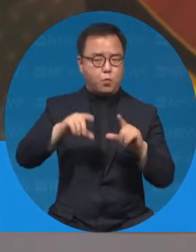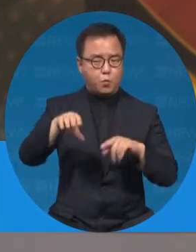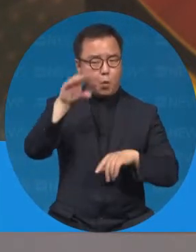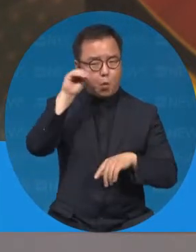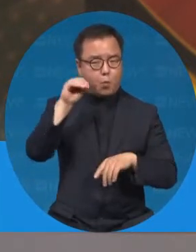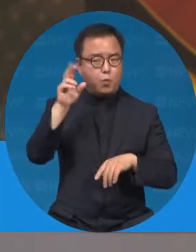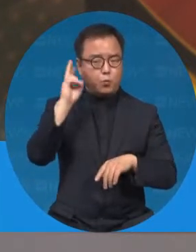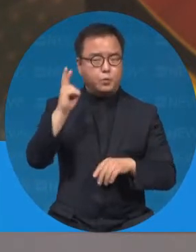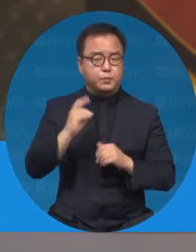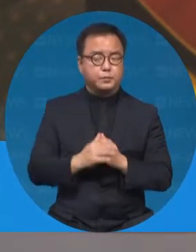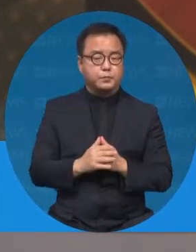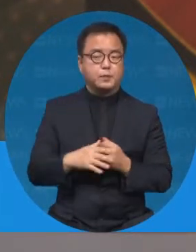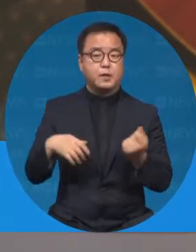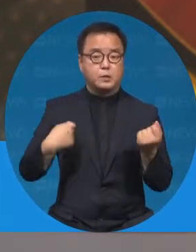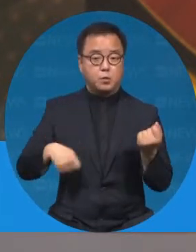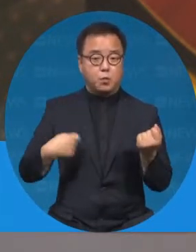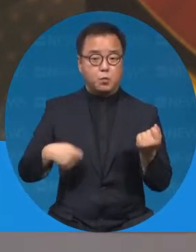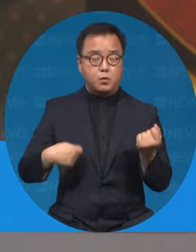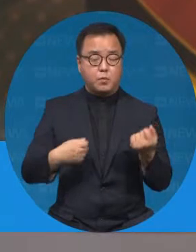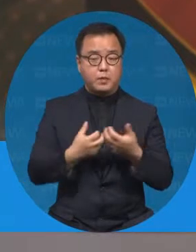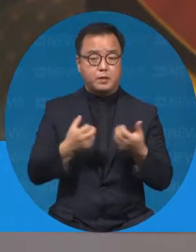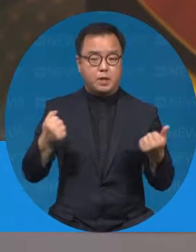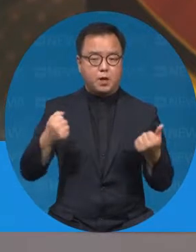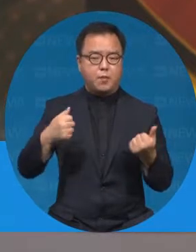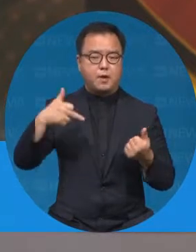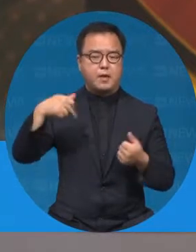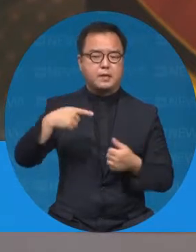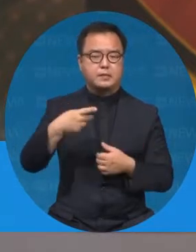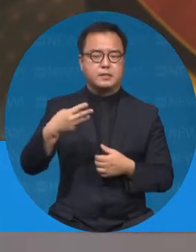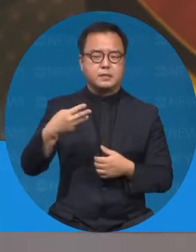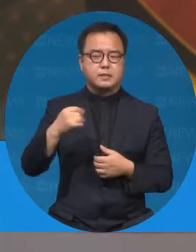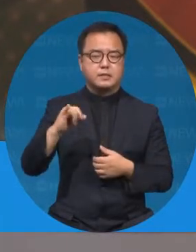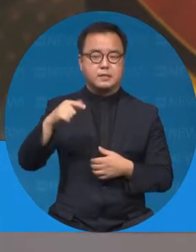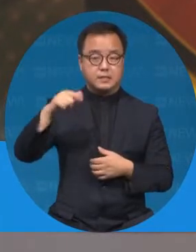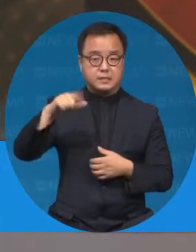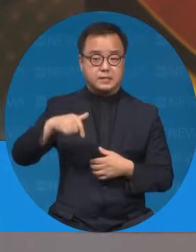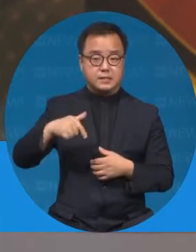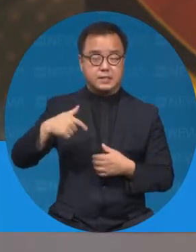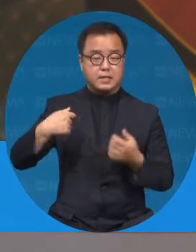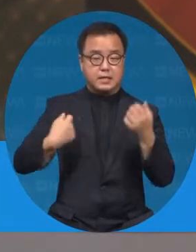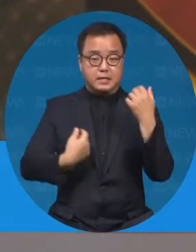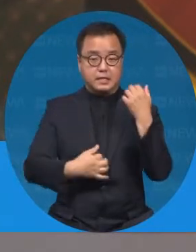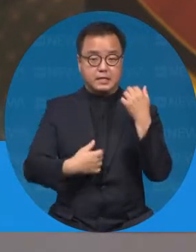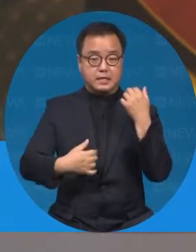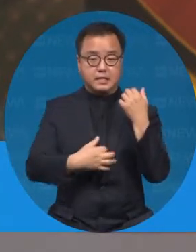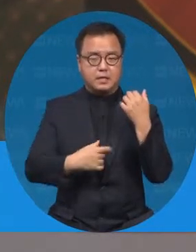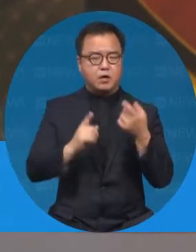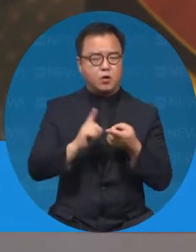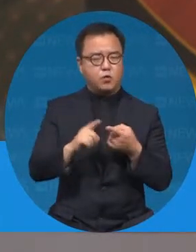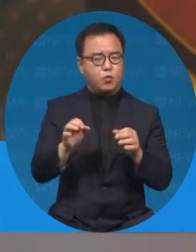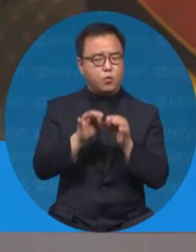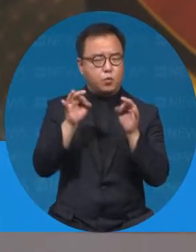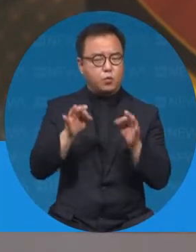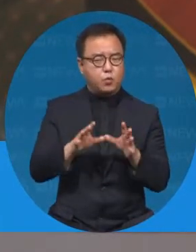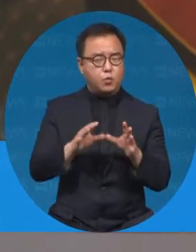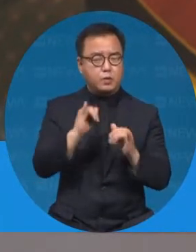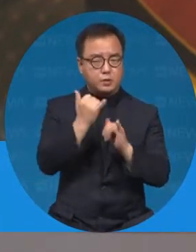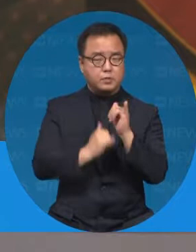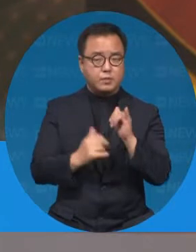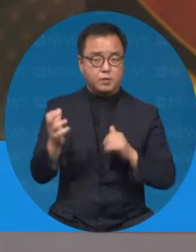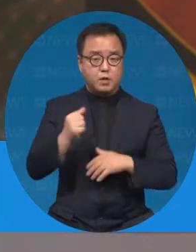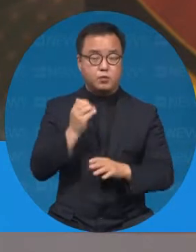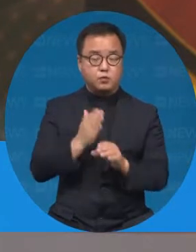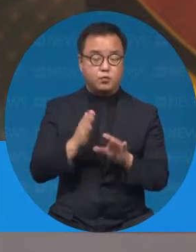이 통기타와 구분되는 클래식 기타는 오랜 역사와 함께 방대한 공목을 갖고 있는데요. 클래식 기타 공연에 대해서